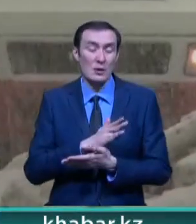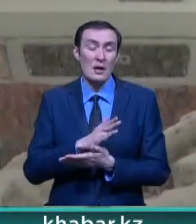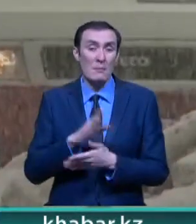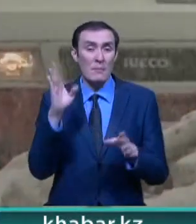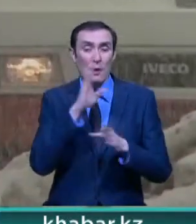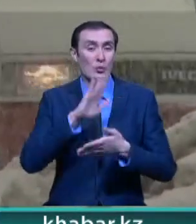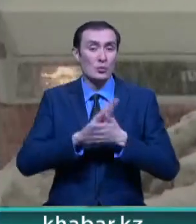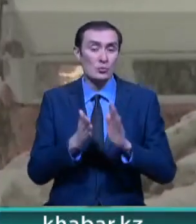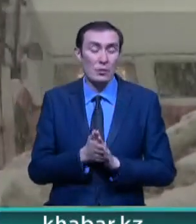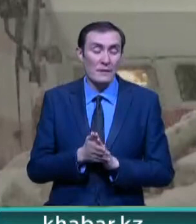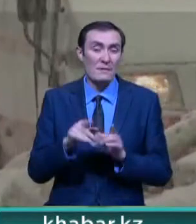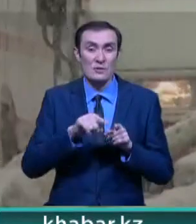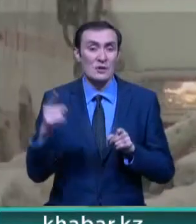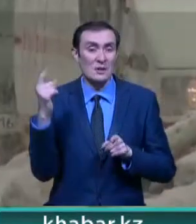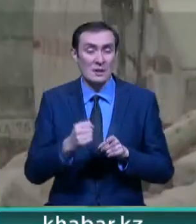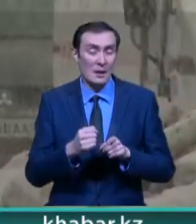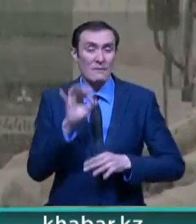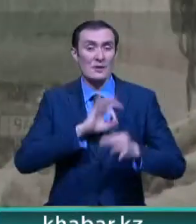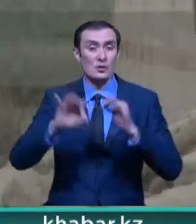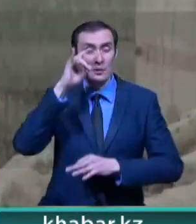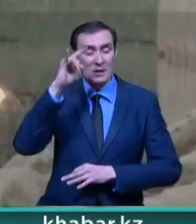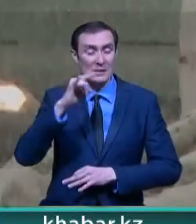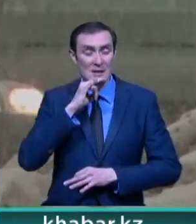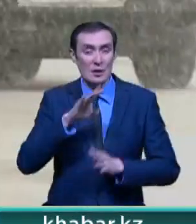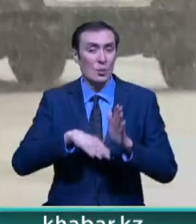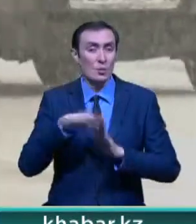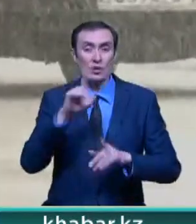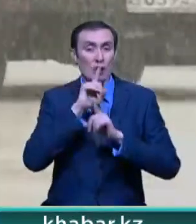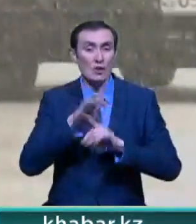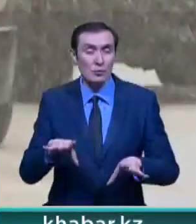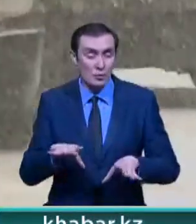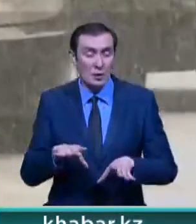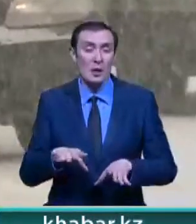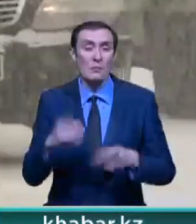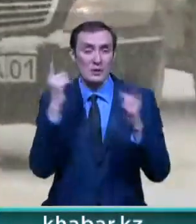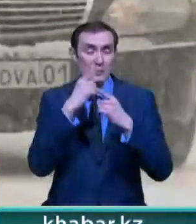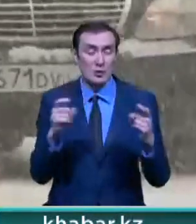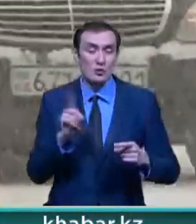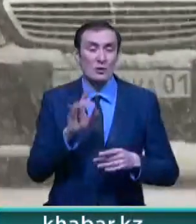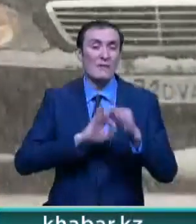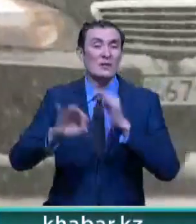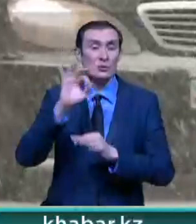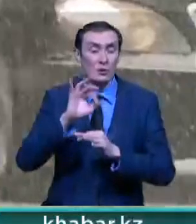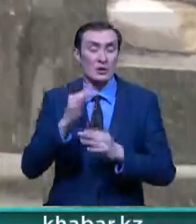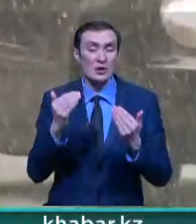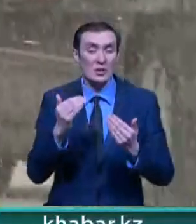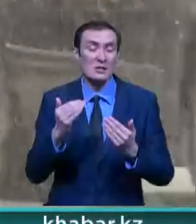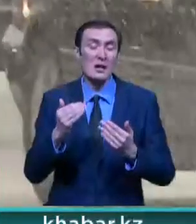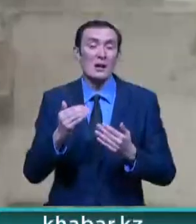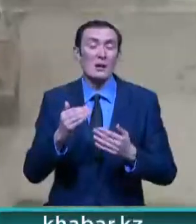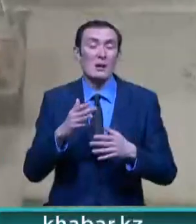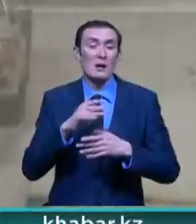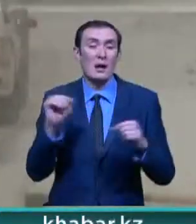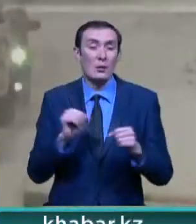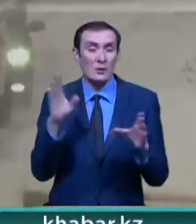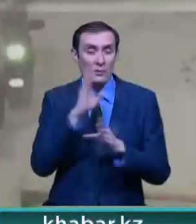Погодные условия до конца недели в восточном Казахстане точно не улучшатся. По данным Казгидромета, на востоке властвует атлантический